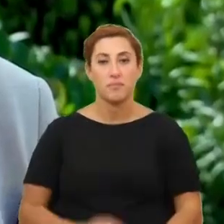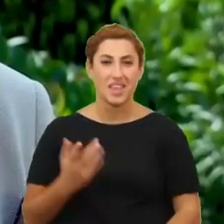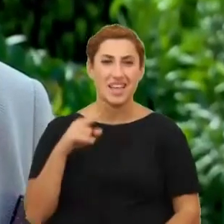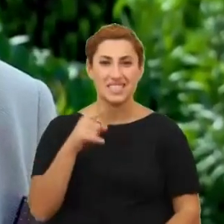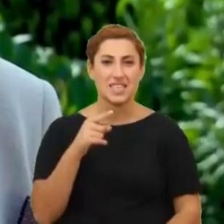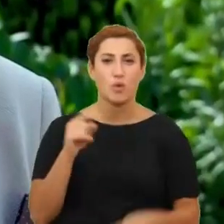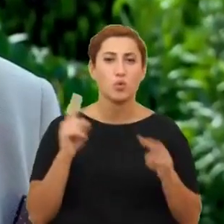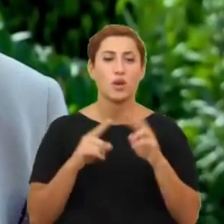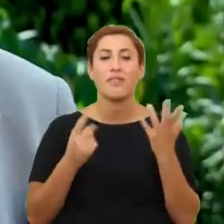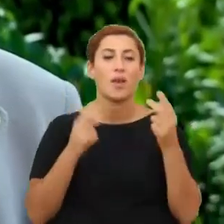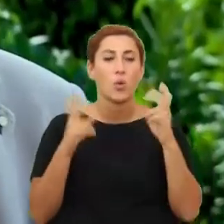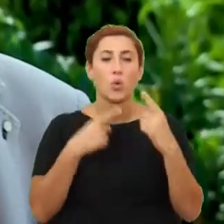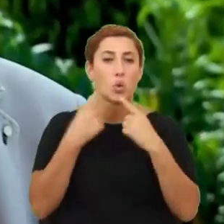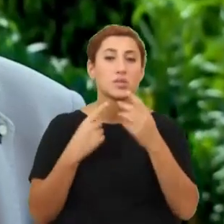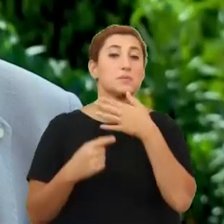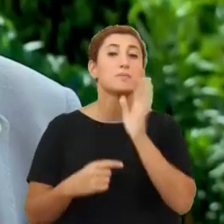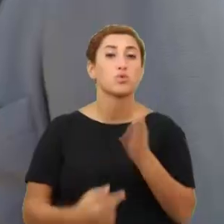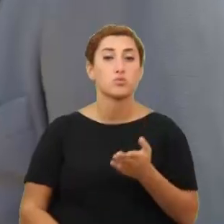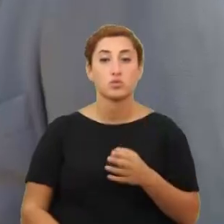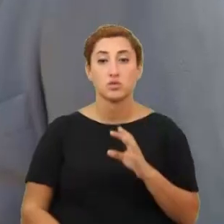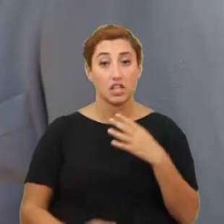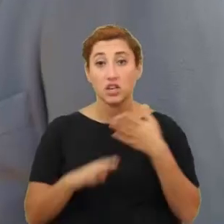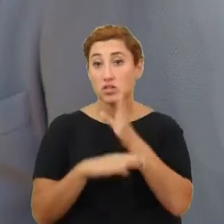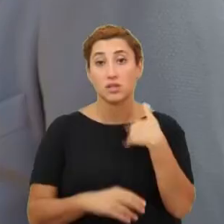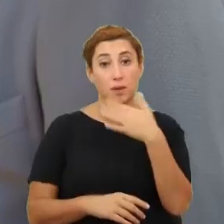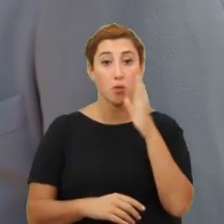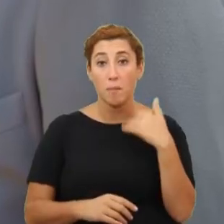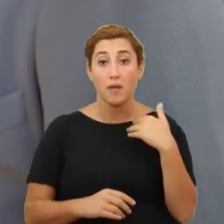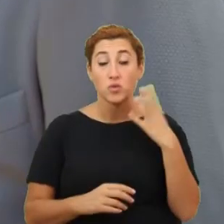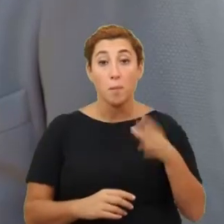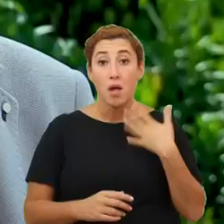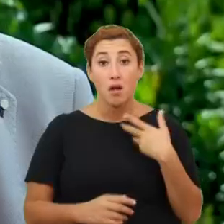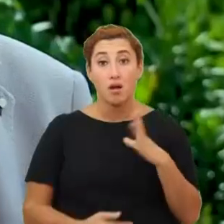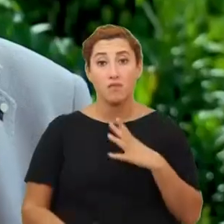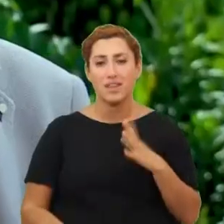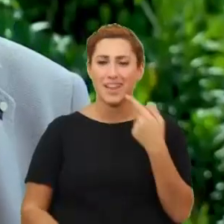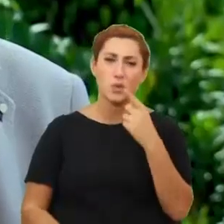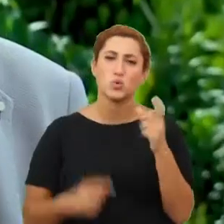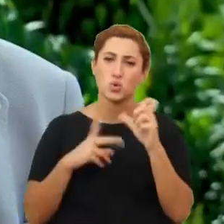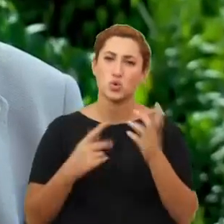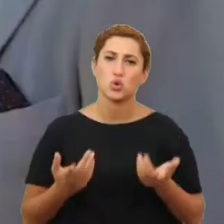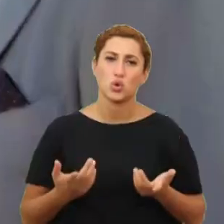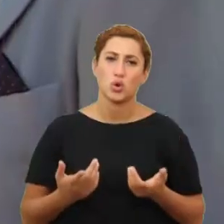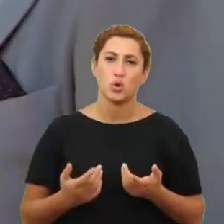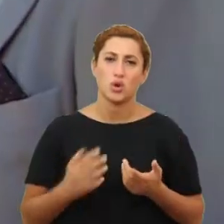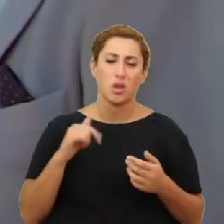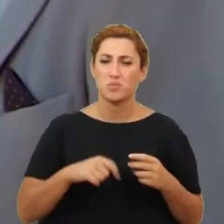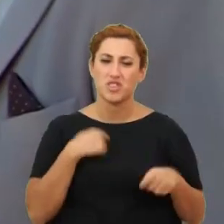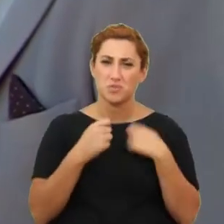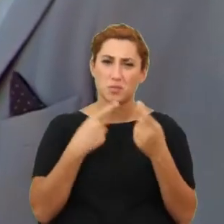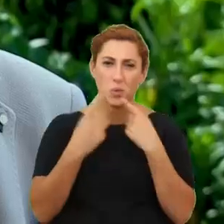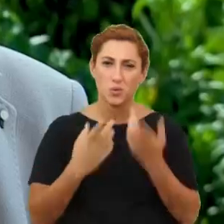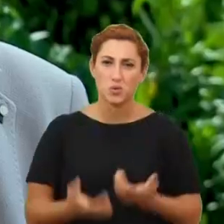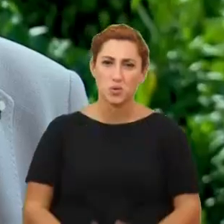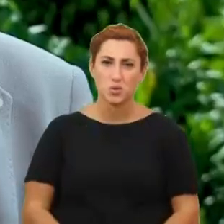sen Nurhan'ın hangi konuda konuşacağını bilmiyor musun? Gerçekten bilmiyorum. Ben de çok merak ediyorum. Ne diyorsun sen Şükrü? Ne abuk sabuk konuşuyorsun